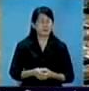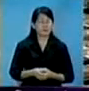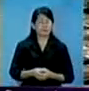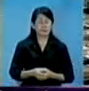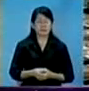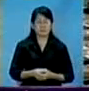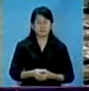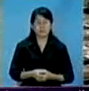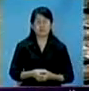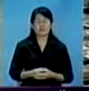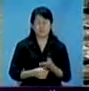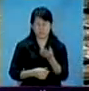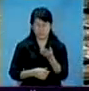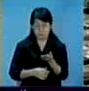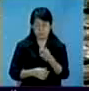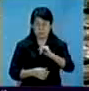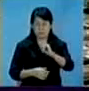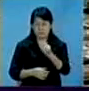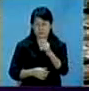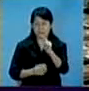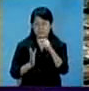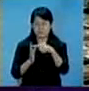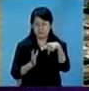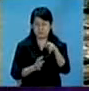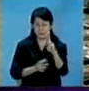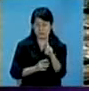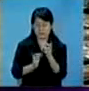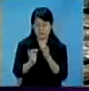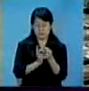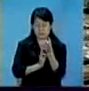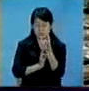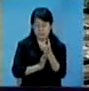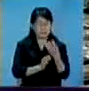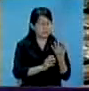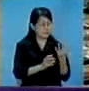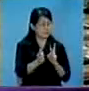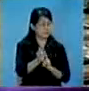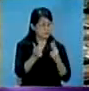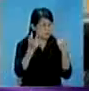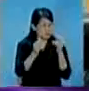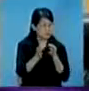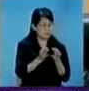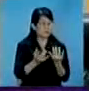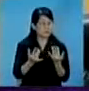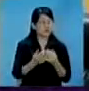จะขอให้คุณจตุพรอภิปรายสักนิดแล้วเดี๋ยวท่านตอบทีเดียวเลยดีไหมครับนะครับแล้วแต่ท่าน